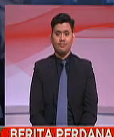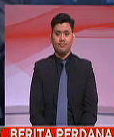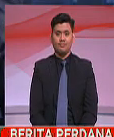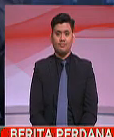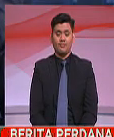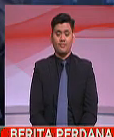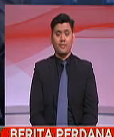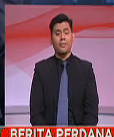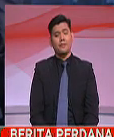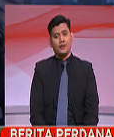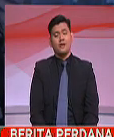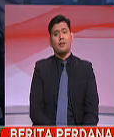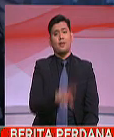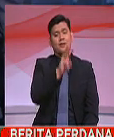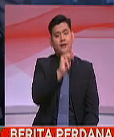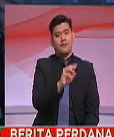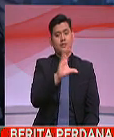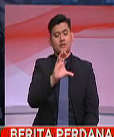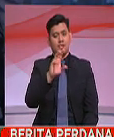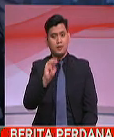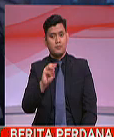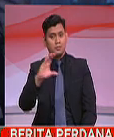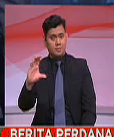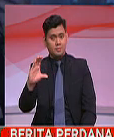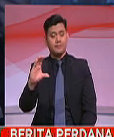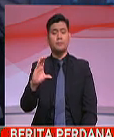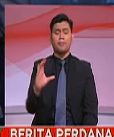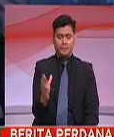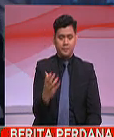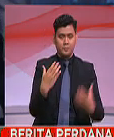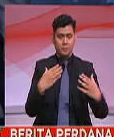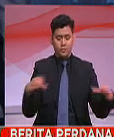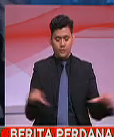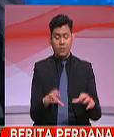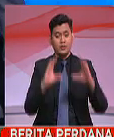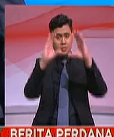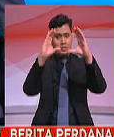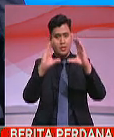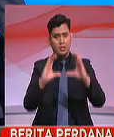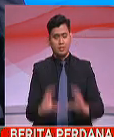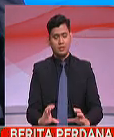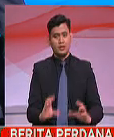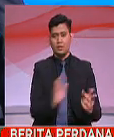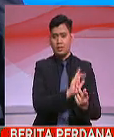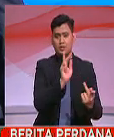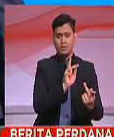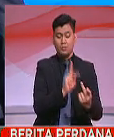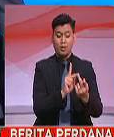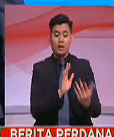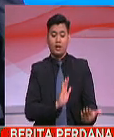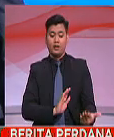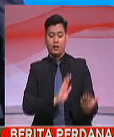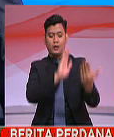Hai suruhanjaya komunikasi dan multimedia Malaysia mcmc mengambil pendekatan responsif menangani isu